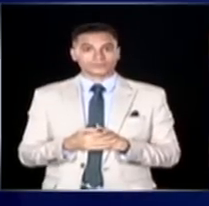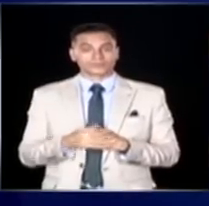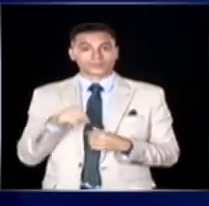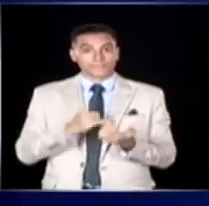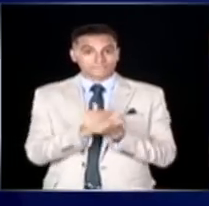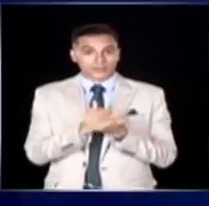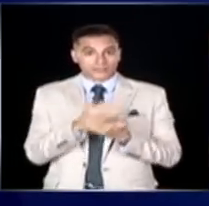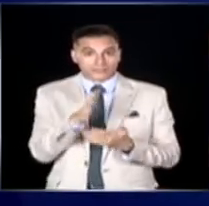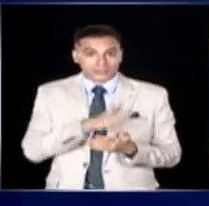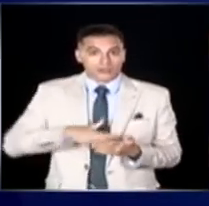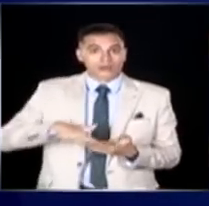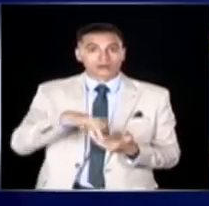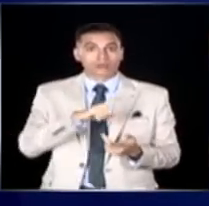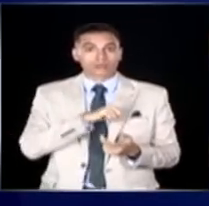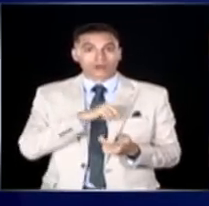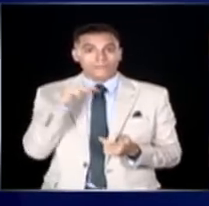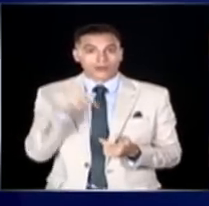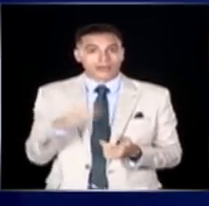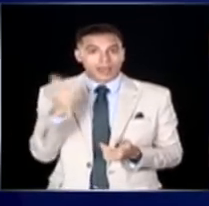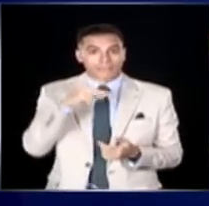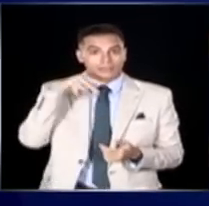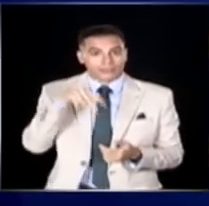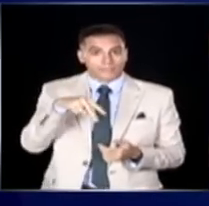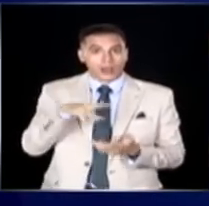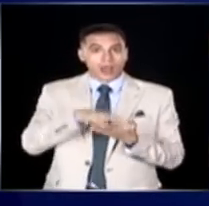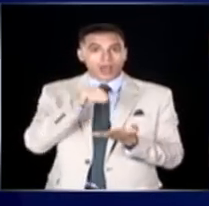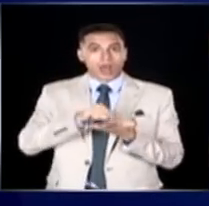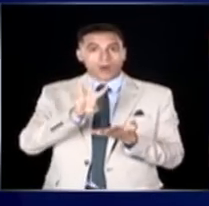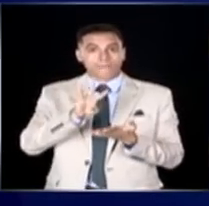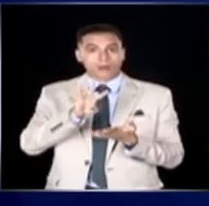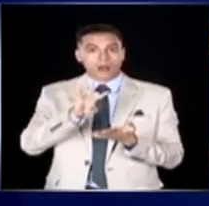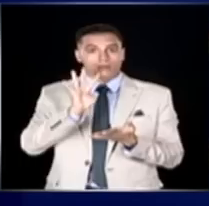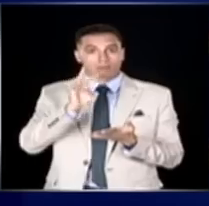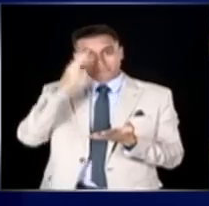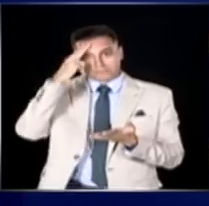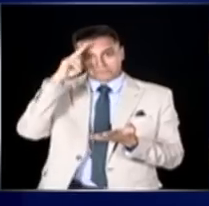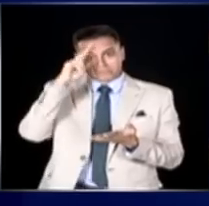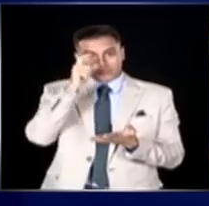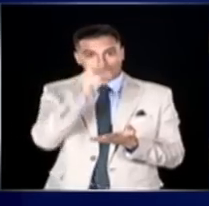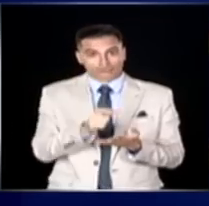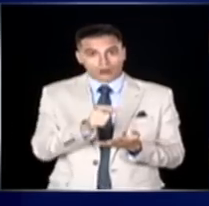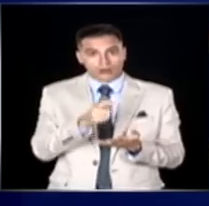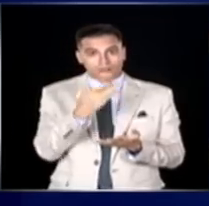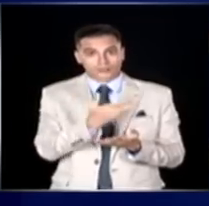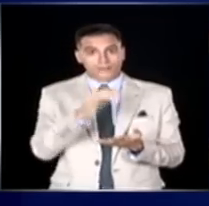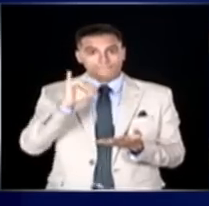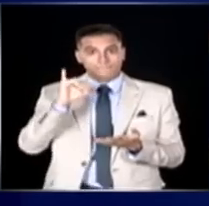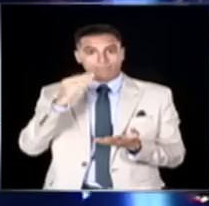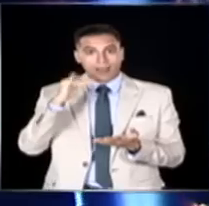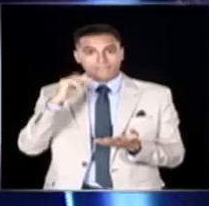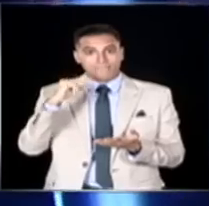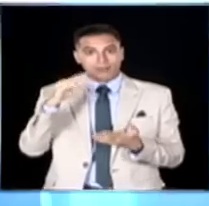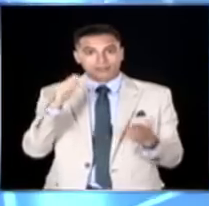هيمثل مدرسة مغاغة الثانوية بنين في مباراة النهاردة 8 طلاب، هبتدي منهم 4، وأول واحد فيهم محمد